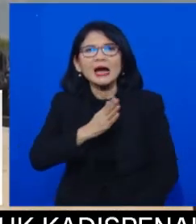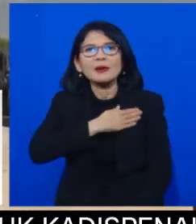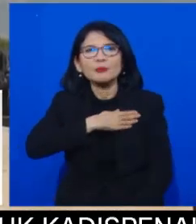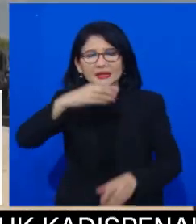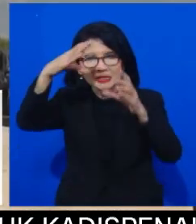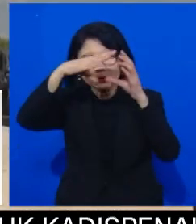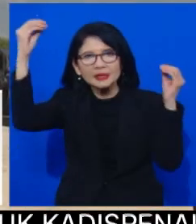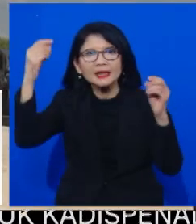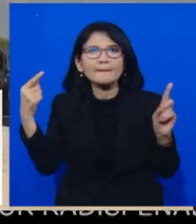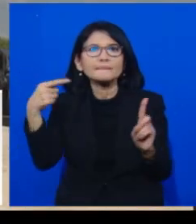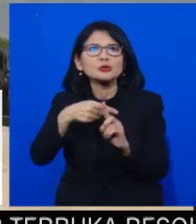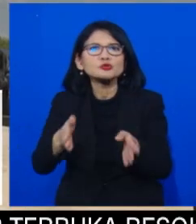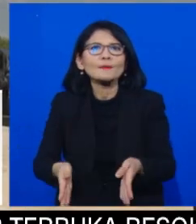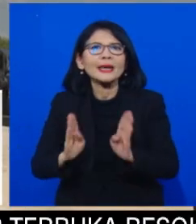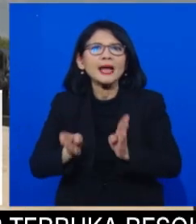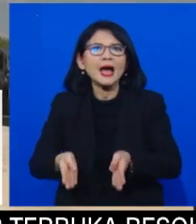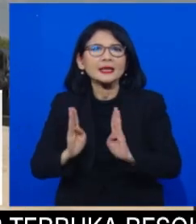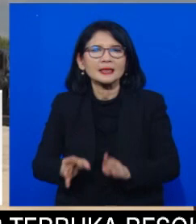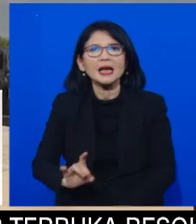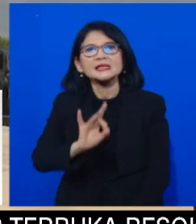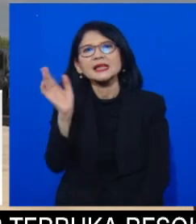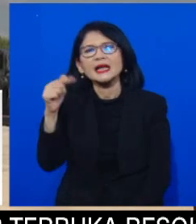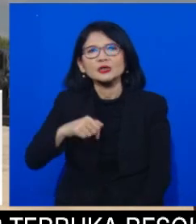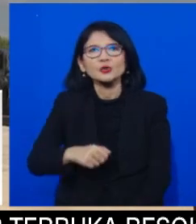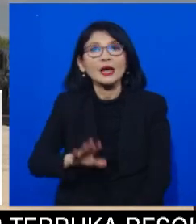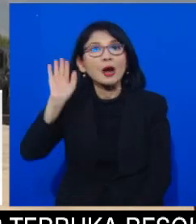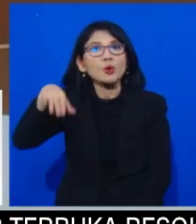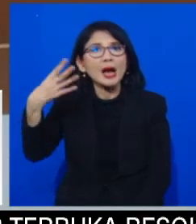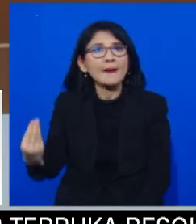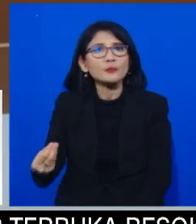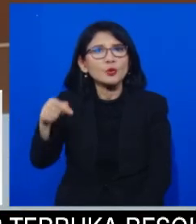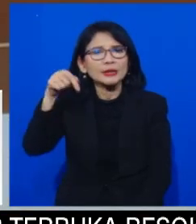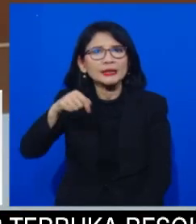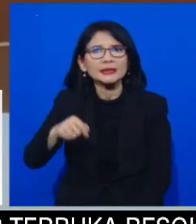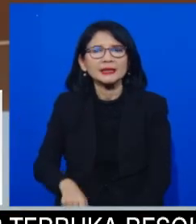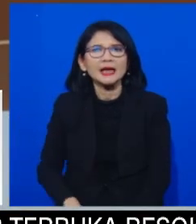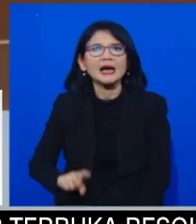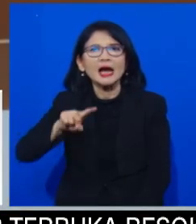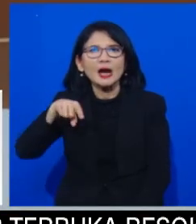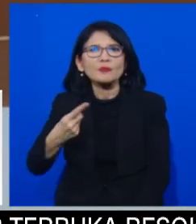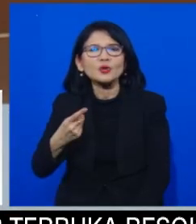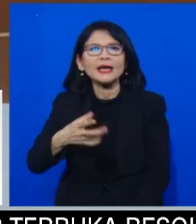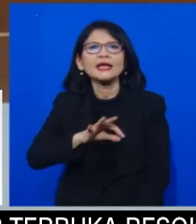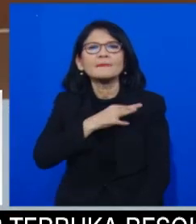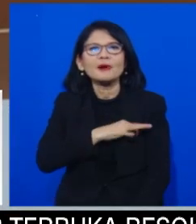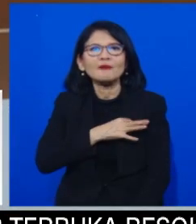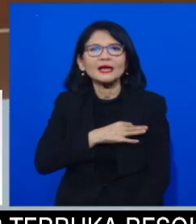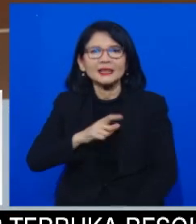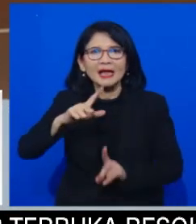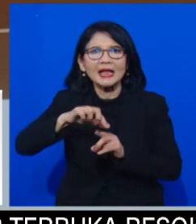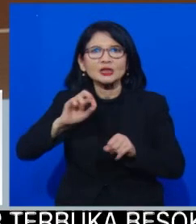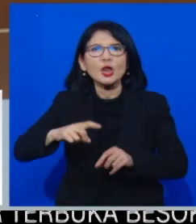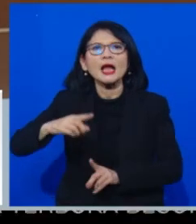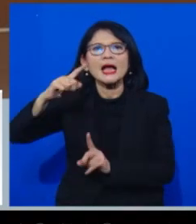Medan dan sebaliknya Selain itu pada masa mudik Lebaran tahun ini akan dioperasikan secara fungsional jalan tol